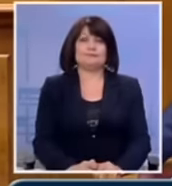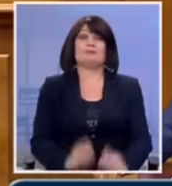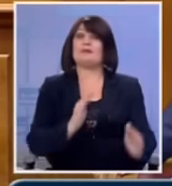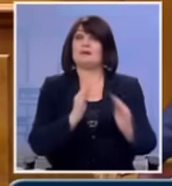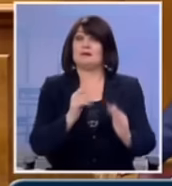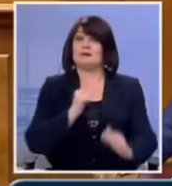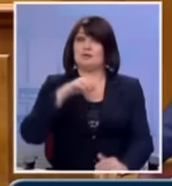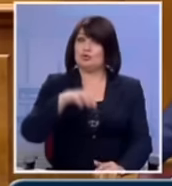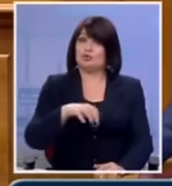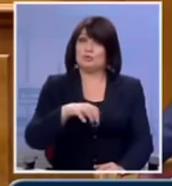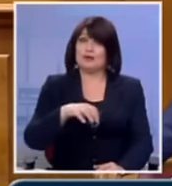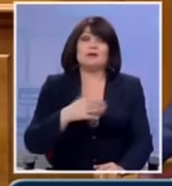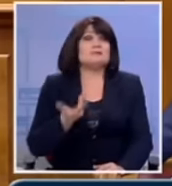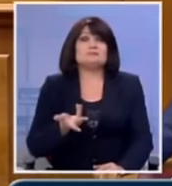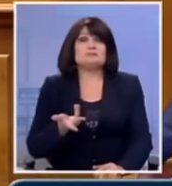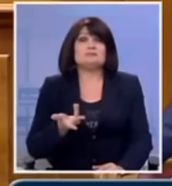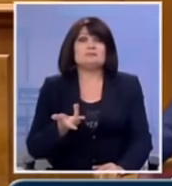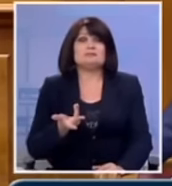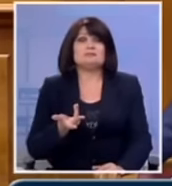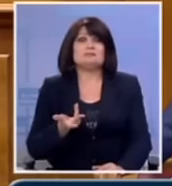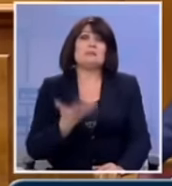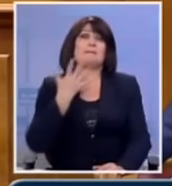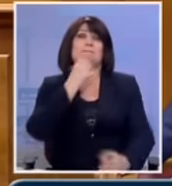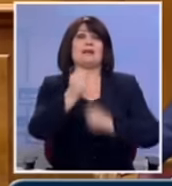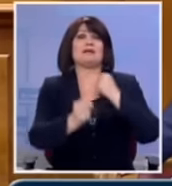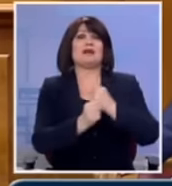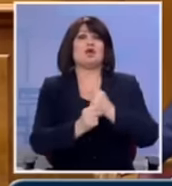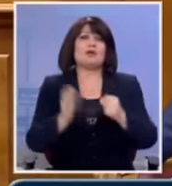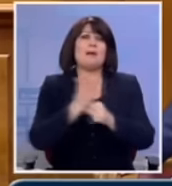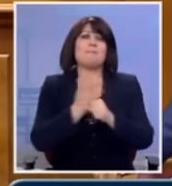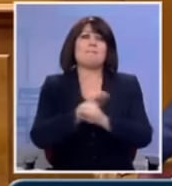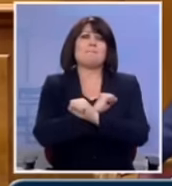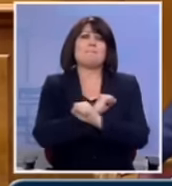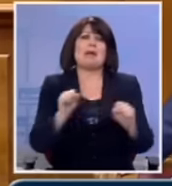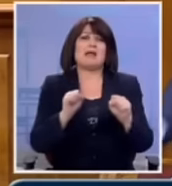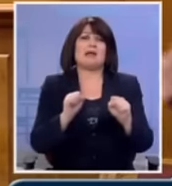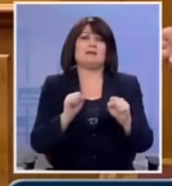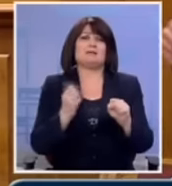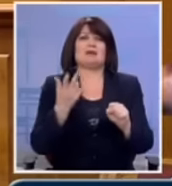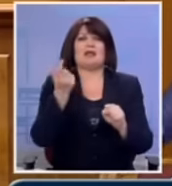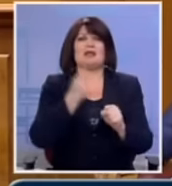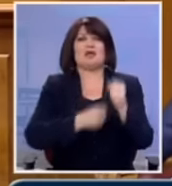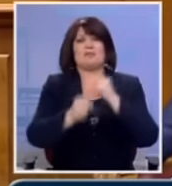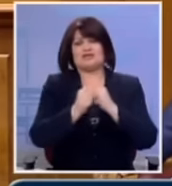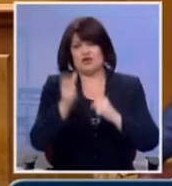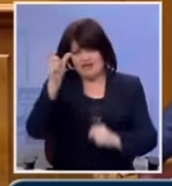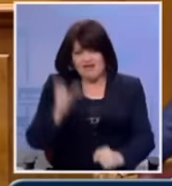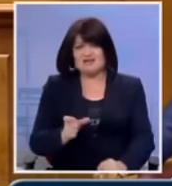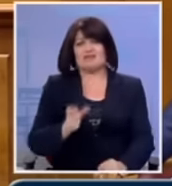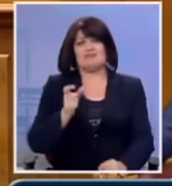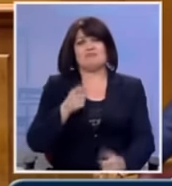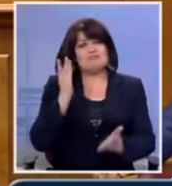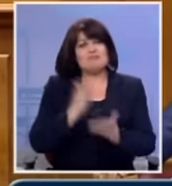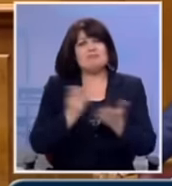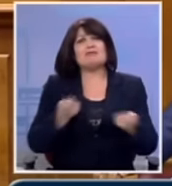Προστατεύεται τον ιδιωτικό τομέα που επί 5 χρόνια διαλύσατε και τα τελευταία 2,5 εσείς με τις επιλογές